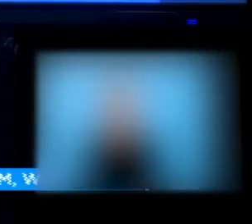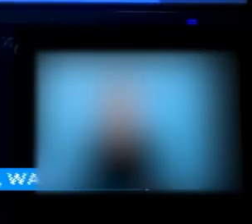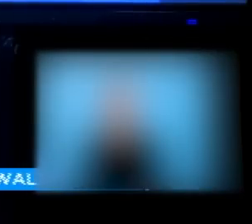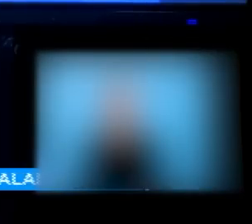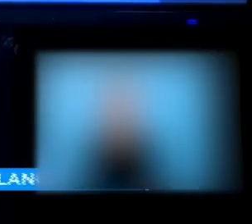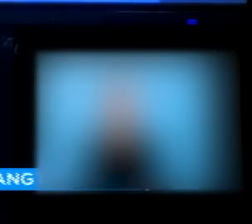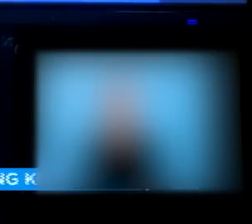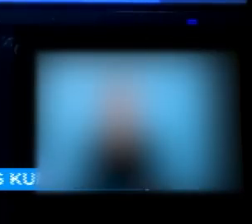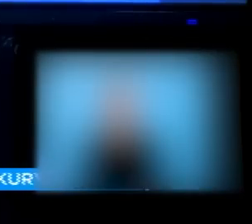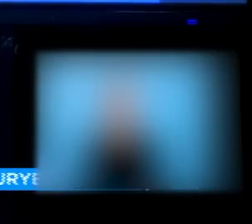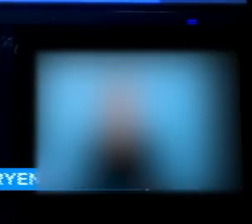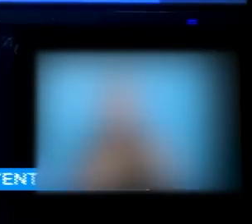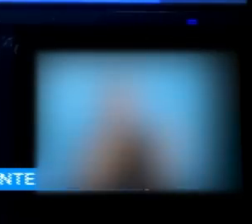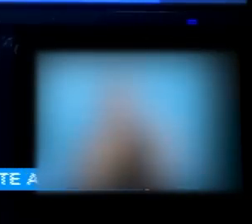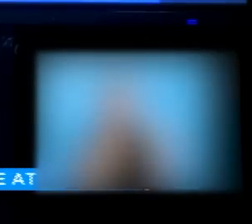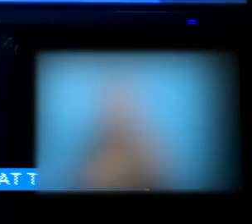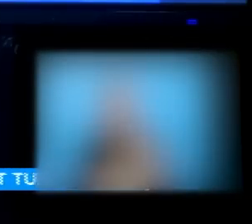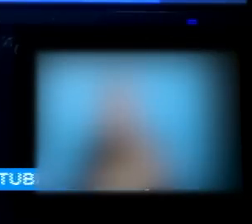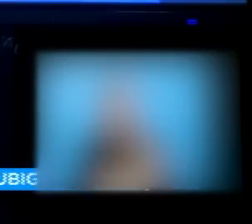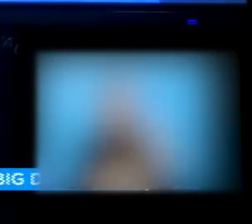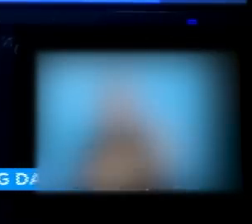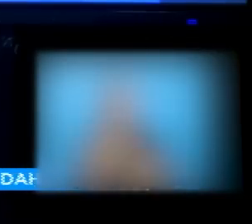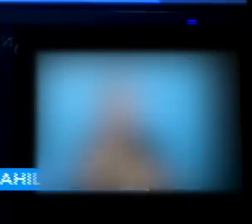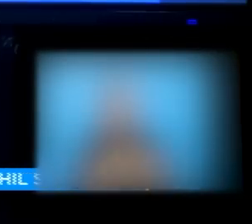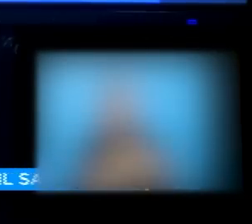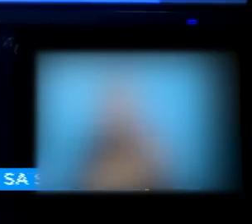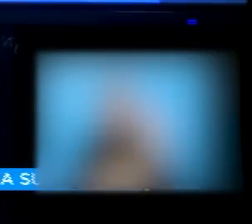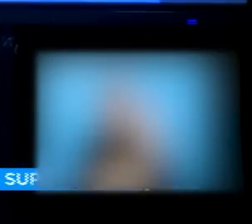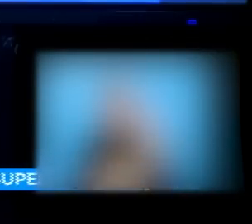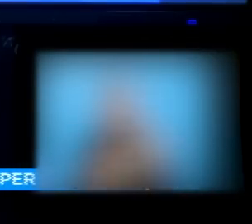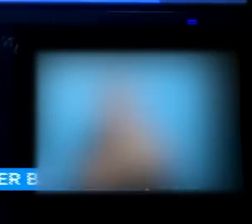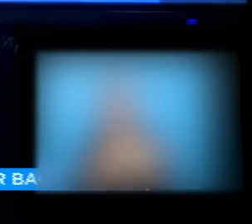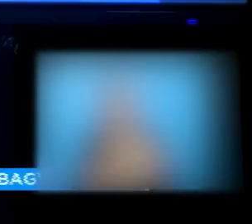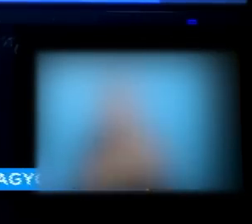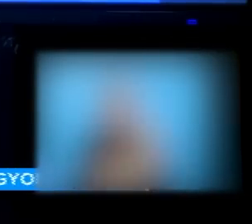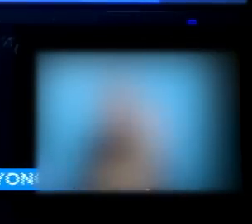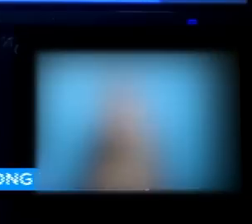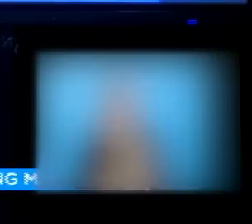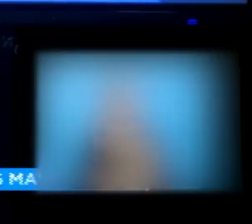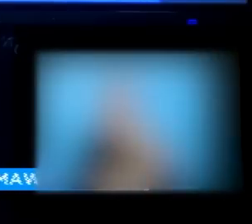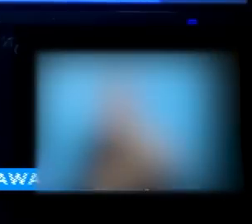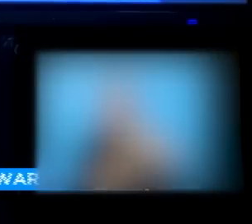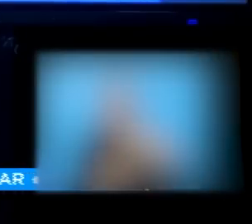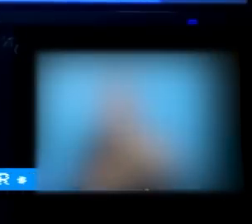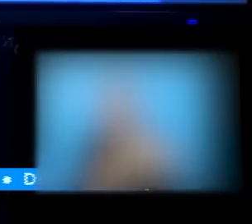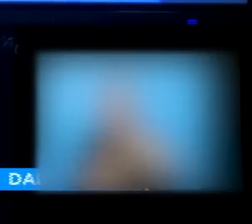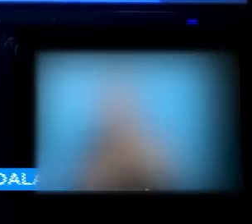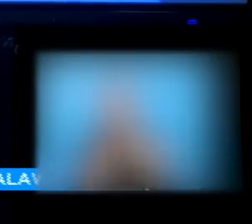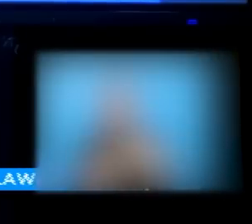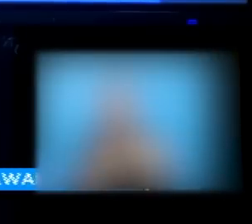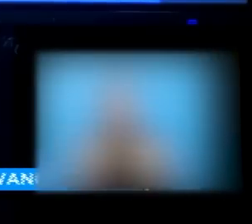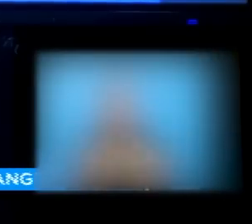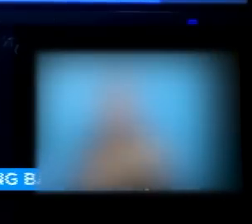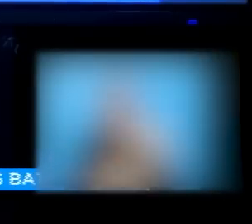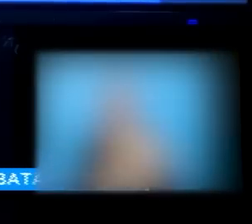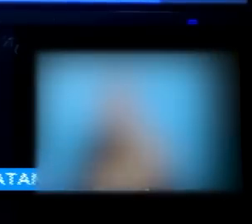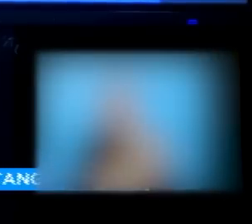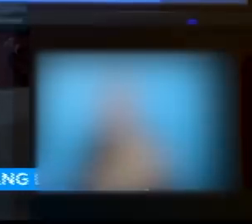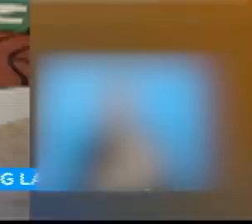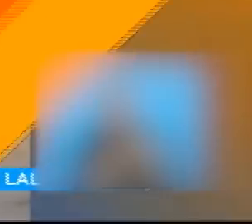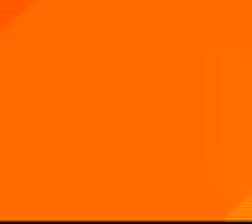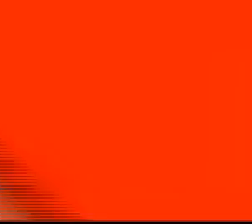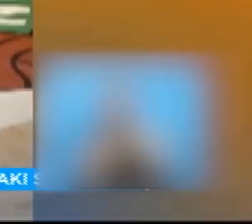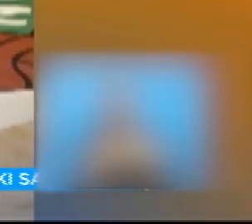Buhay pa rin ang pag-asa sa NBA Finals ng Boston Celtics matapos silang talunin ang Miami Heat sa Game 5 ng Eastern Conference